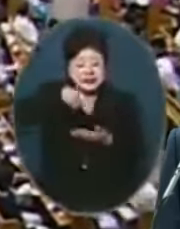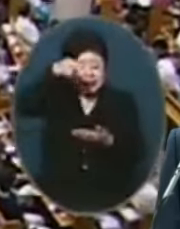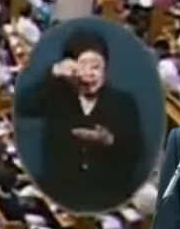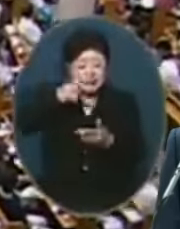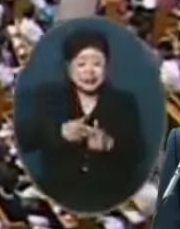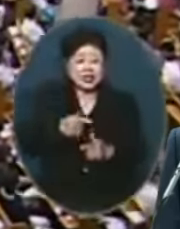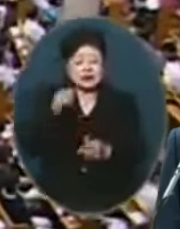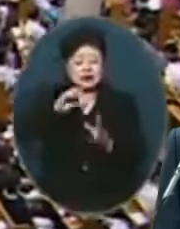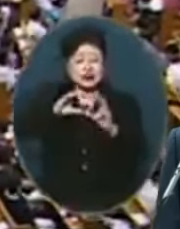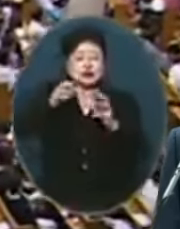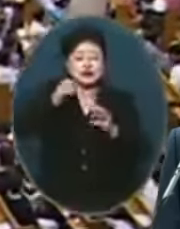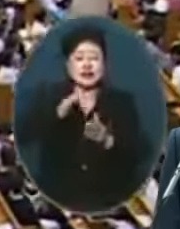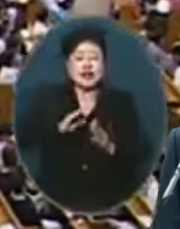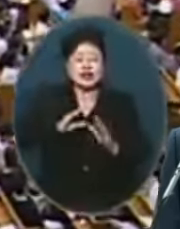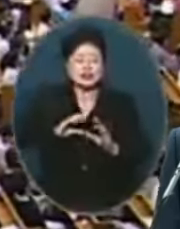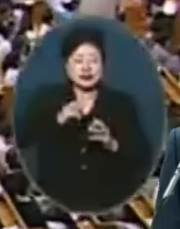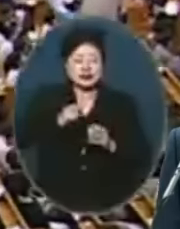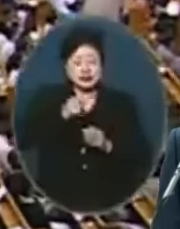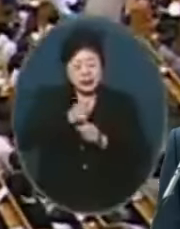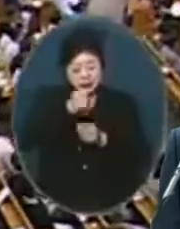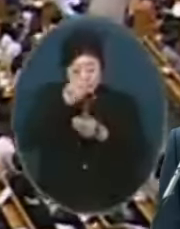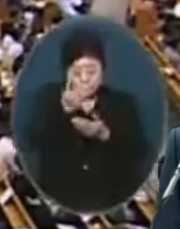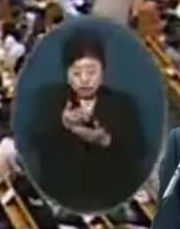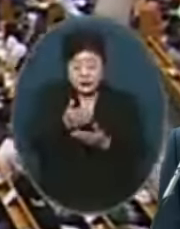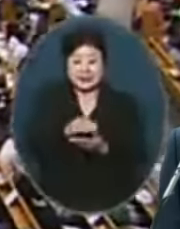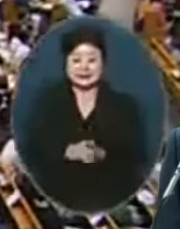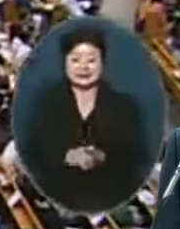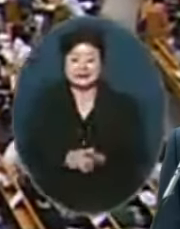성천 예수 천국 내 천국을 만들어 주셨다.